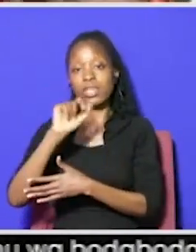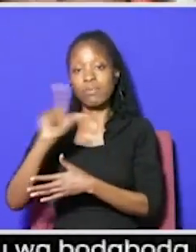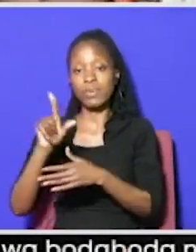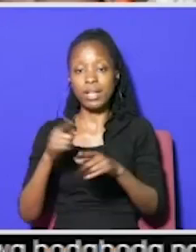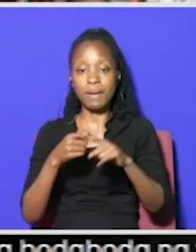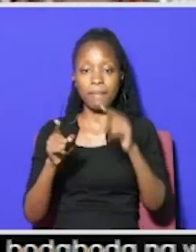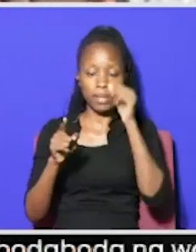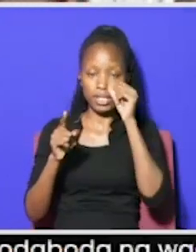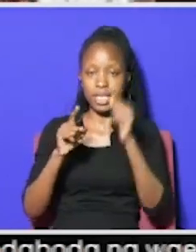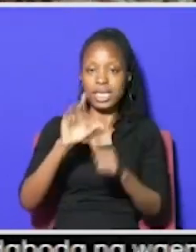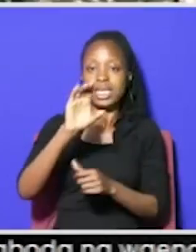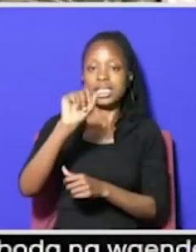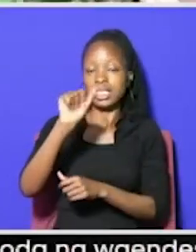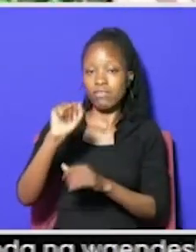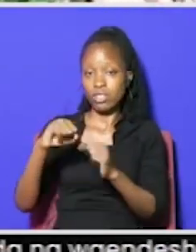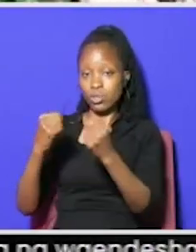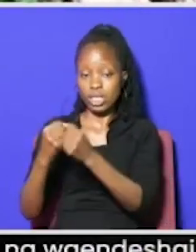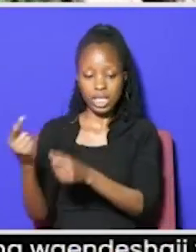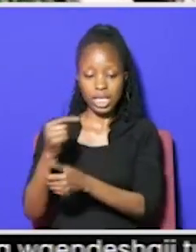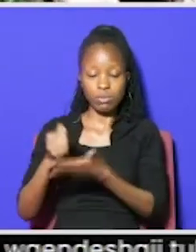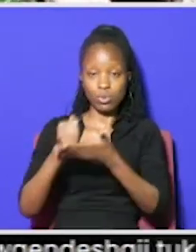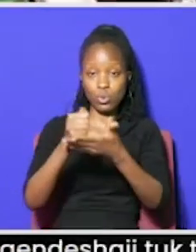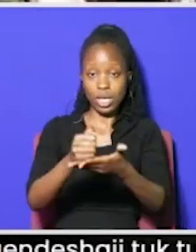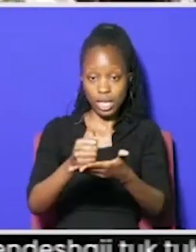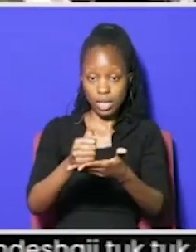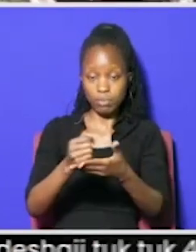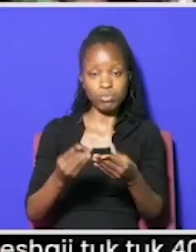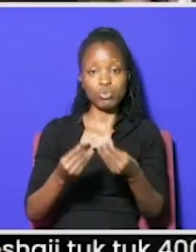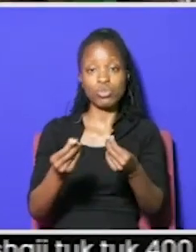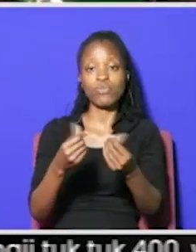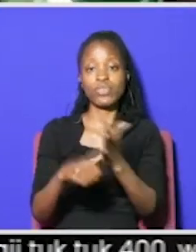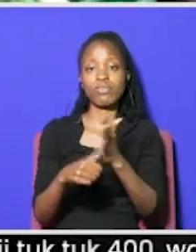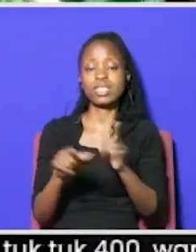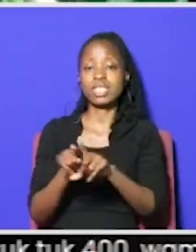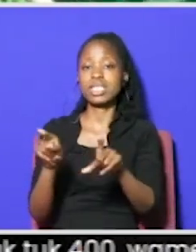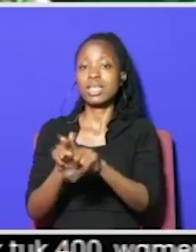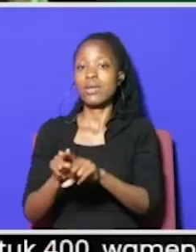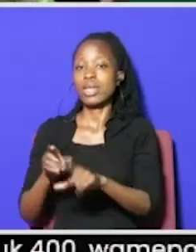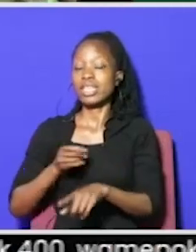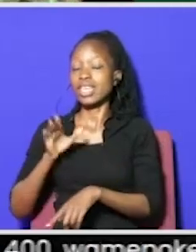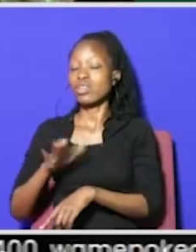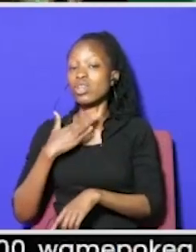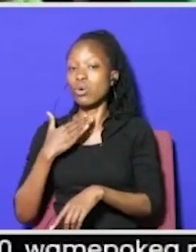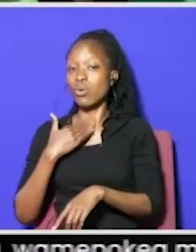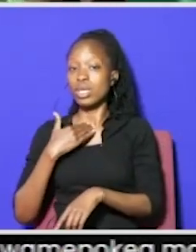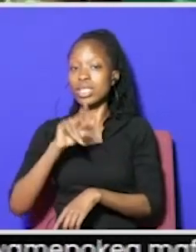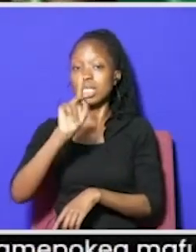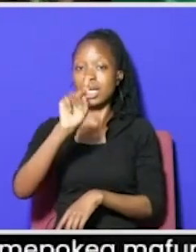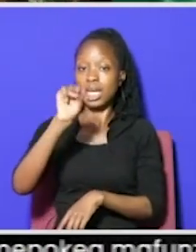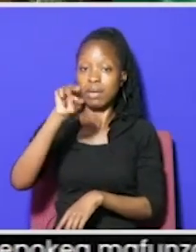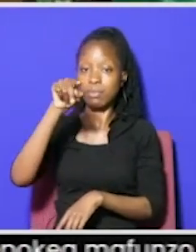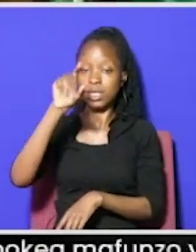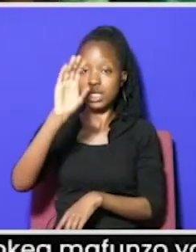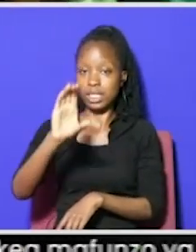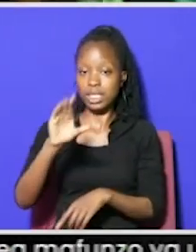vya kiraia viliingilia kati ili kutatua swala hilo. Kwa sasa, Nyambea anataka baraza la madaktari nchini KMPDC